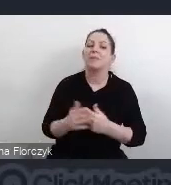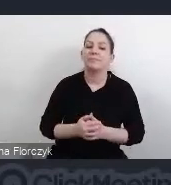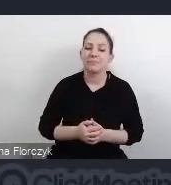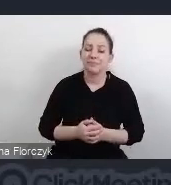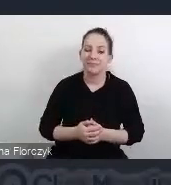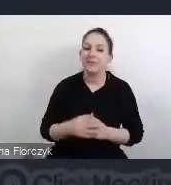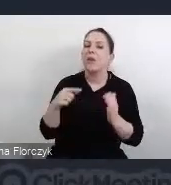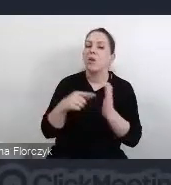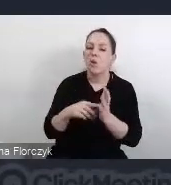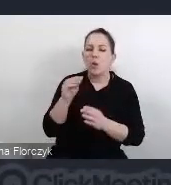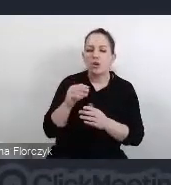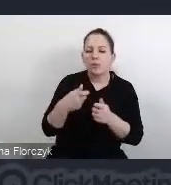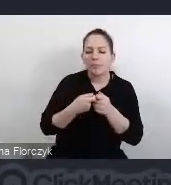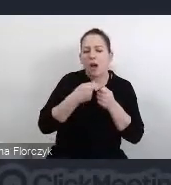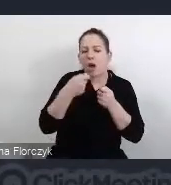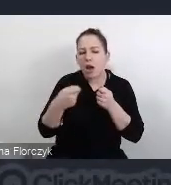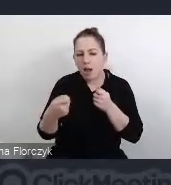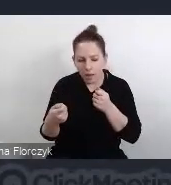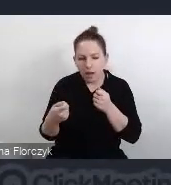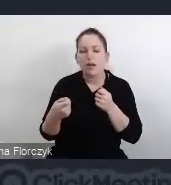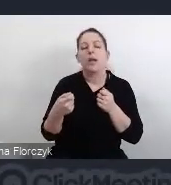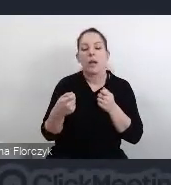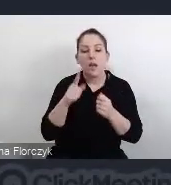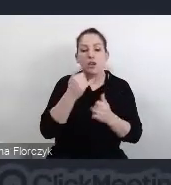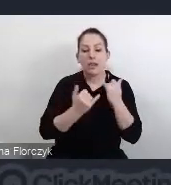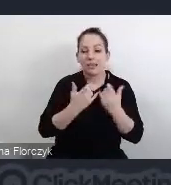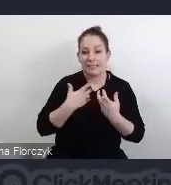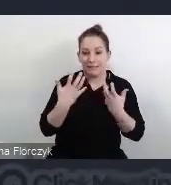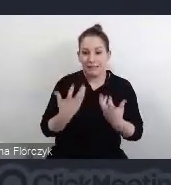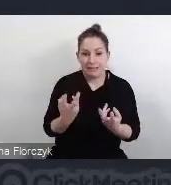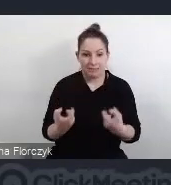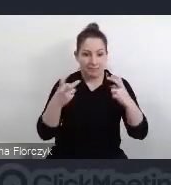tu jeszcze jak gdyby kontynuując, no bo jeżeli chcemy stworzyć